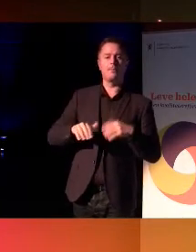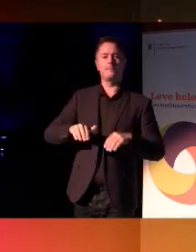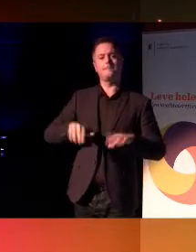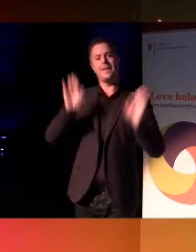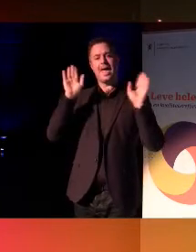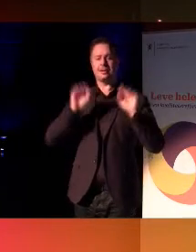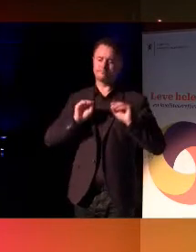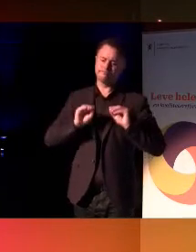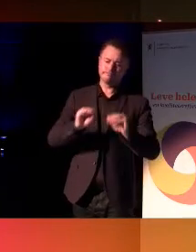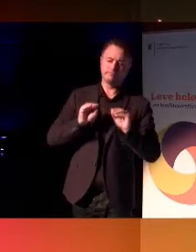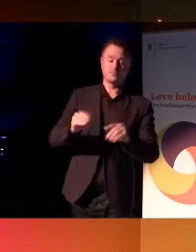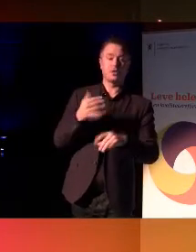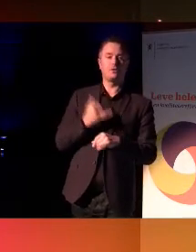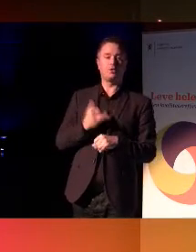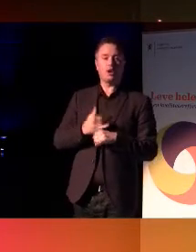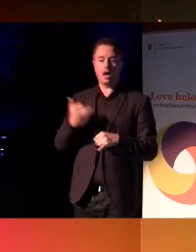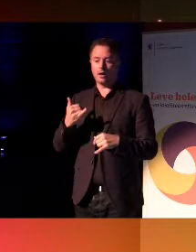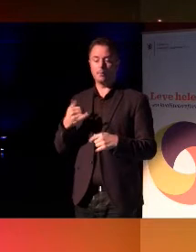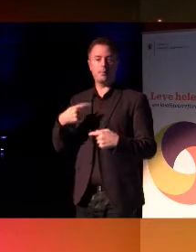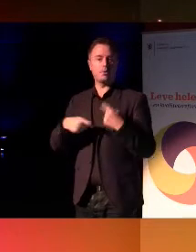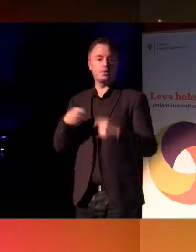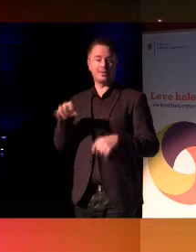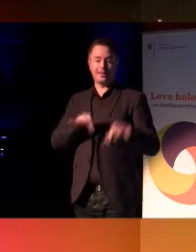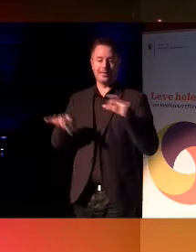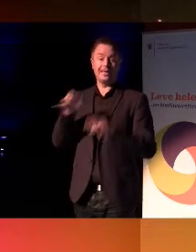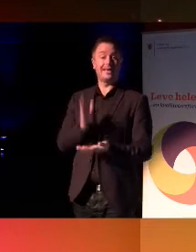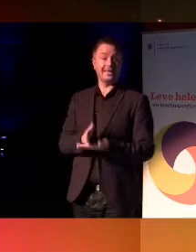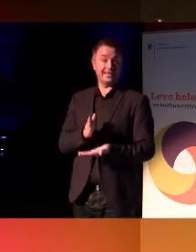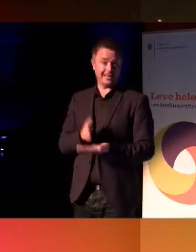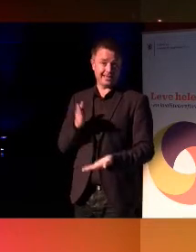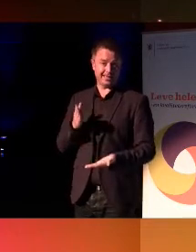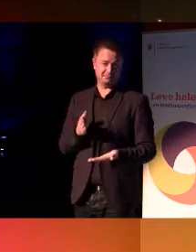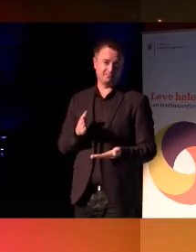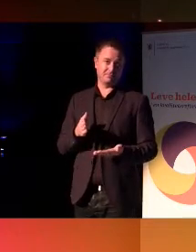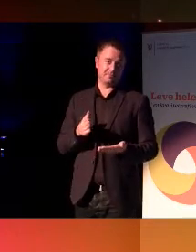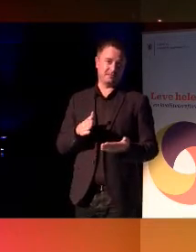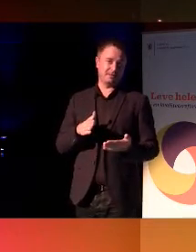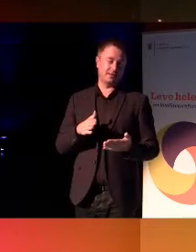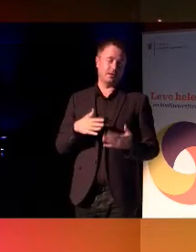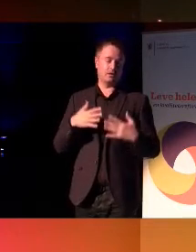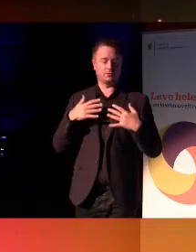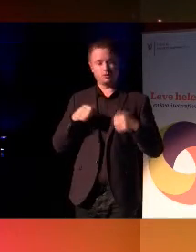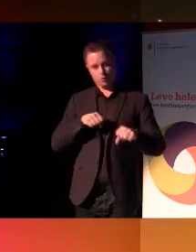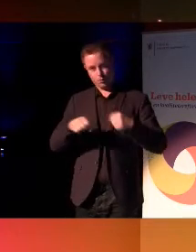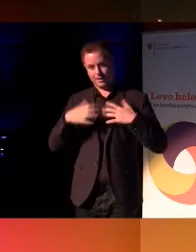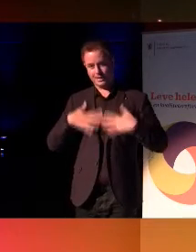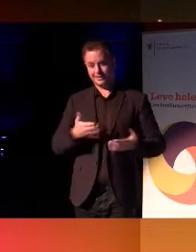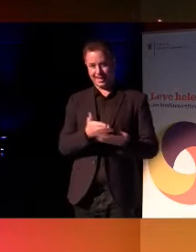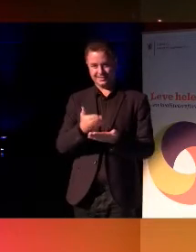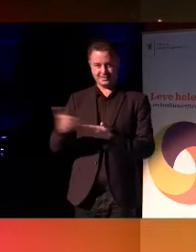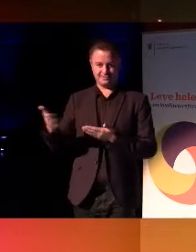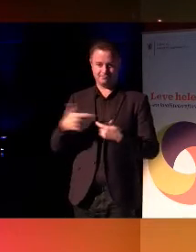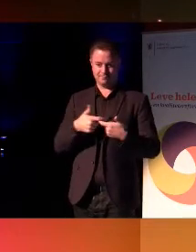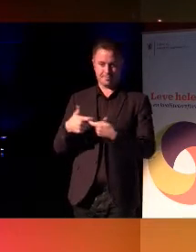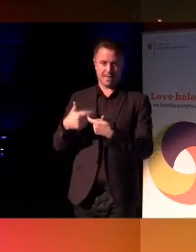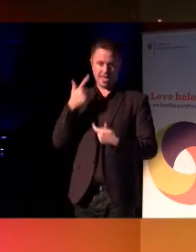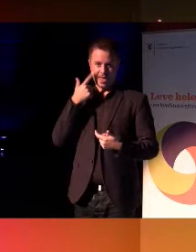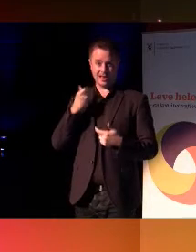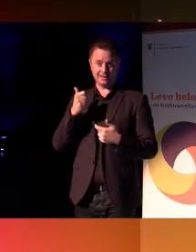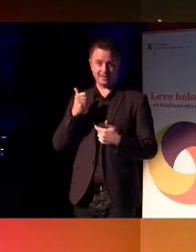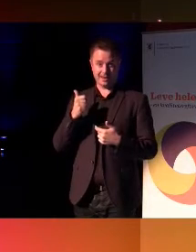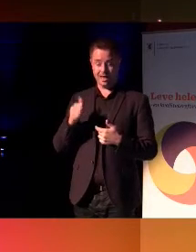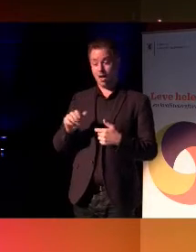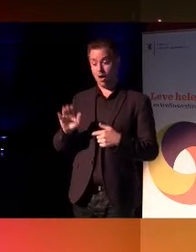håndtere legemidler I kommunehelsetjenesten eller I eldreomsorgen I kommunene. Og så det også en gjenganger.